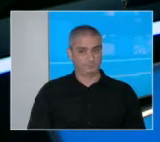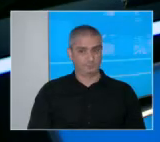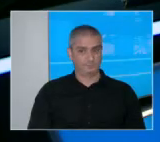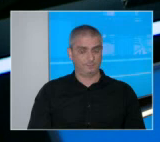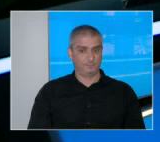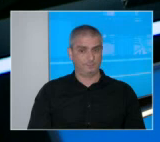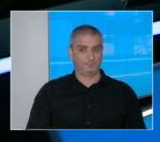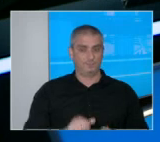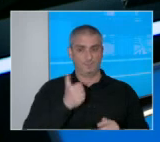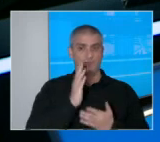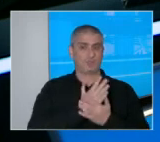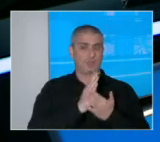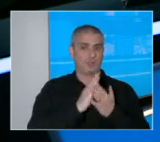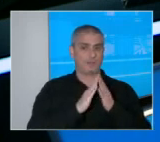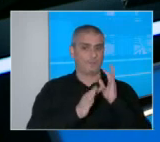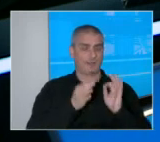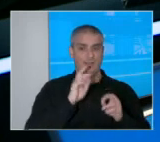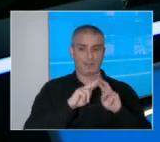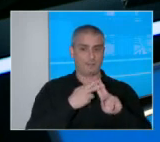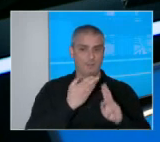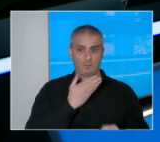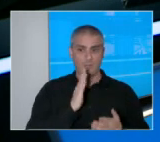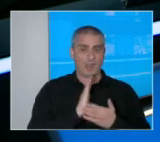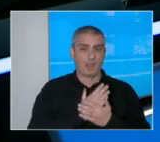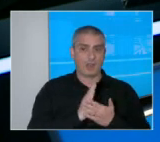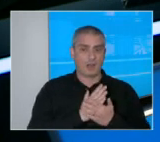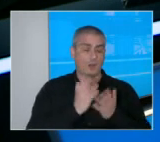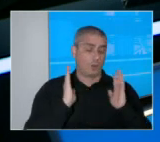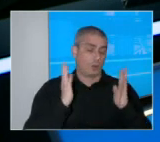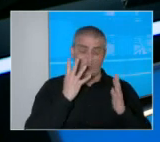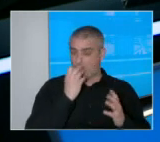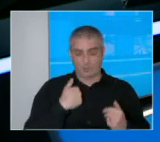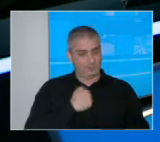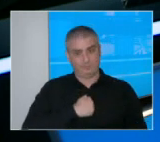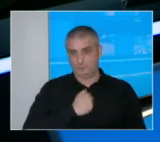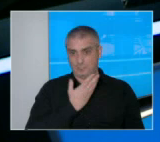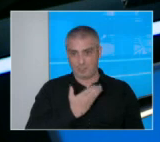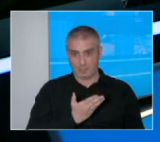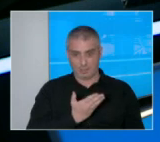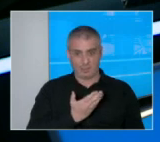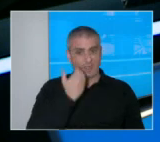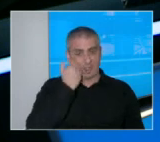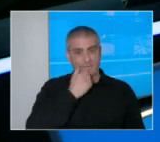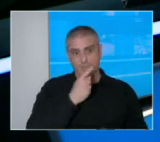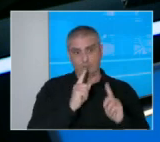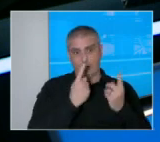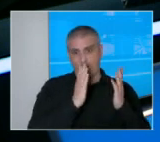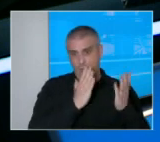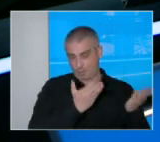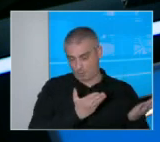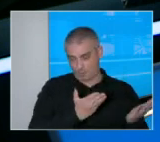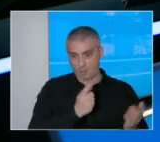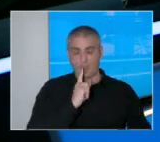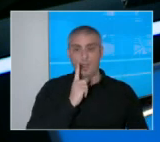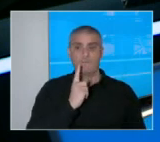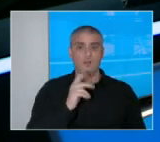קודם כל, ההחלטה של בית הדין הבינלאומי היא החלטה אומללה, אני מצר עליה, חבל שזה כך,